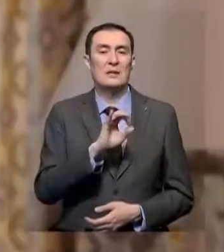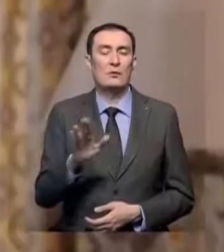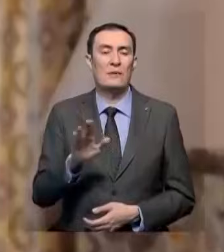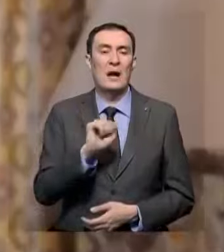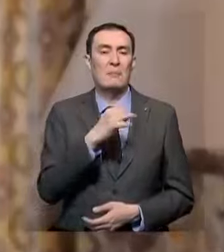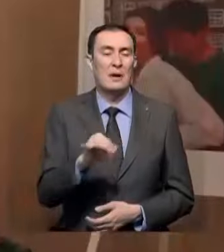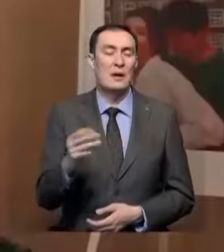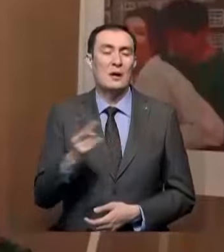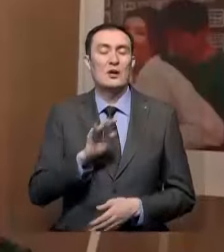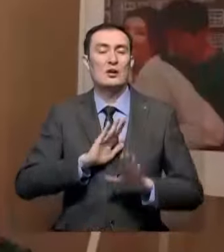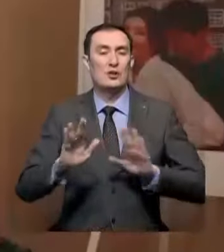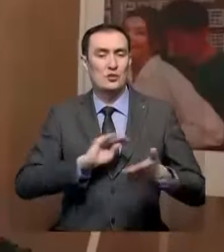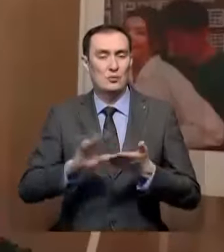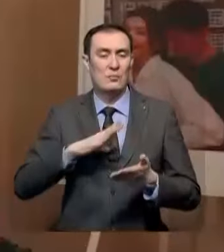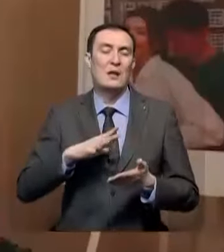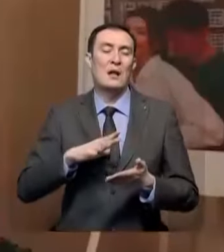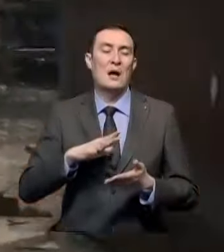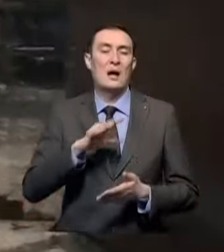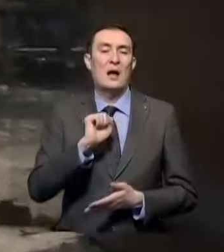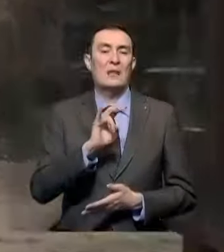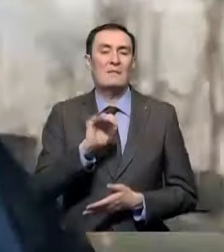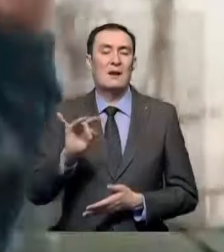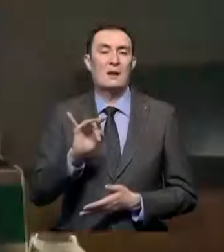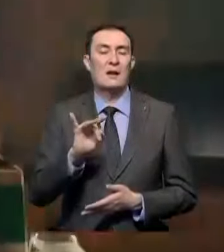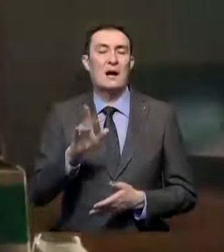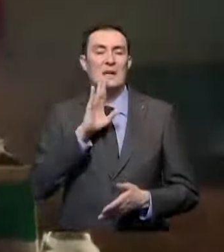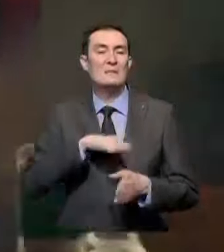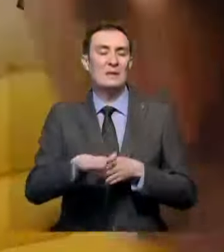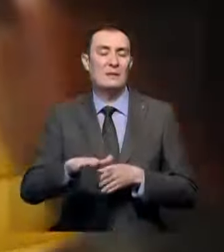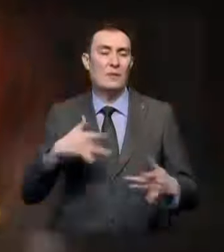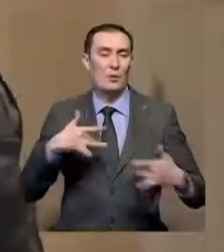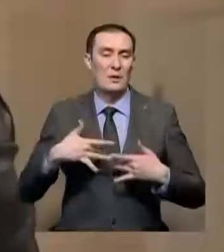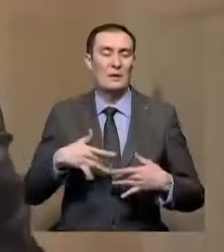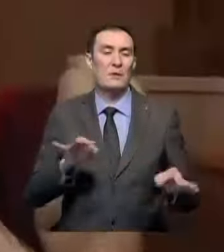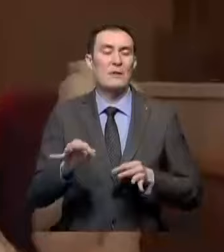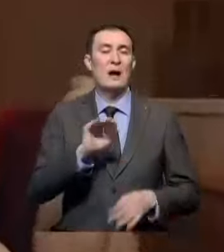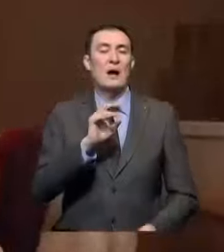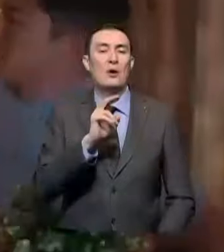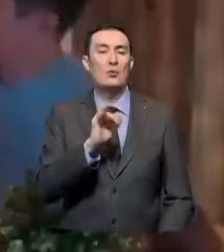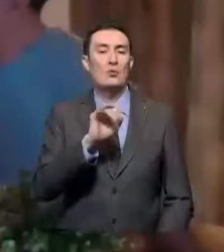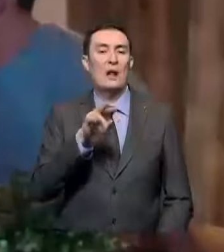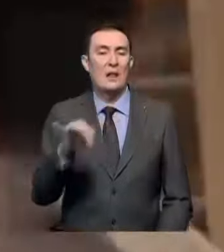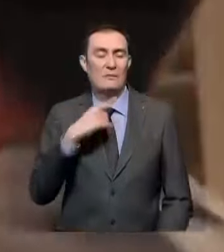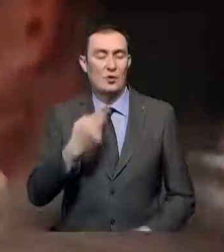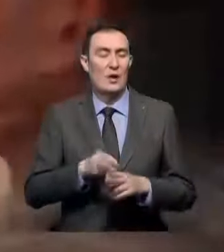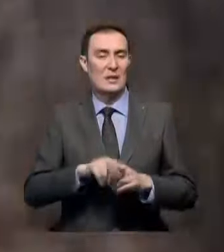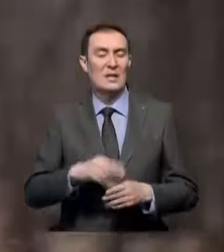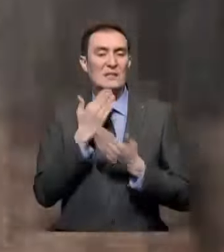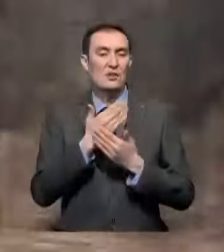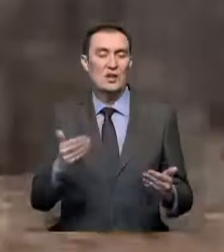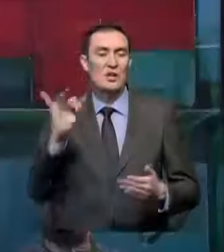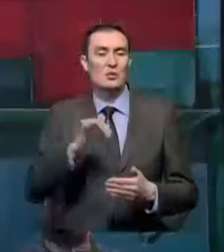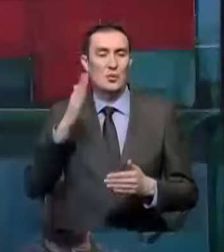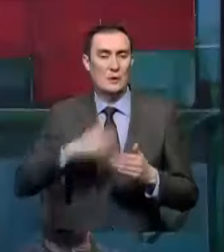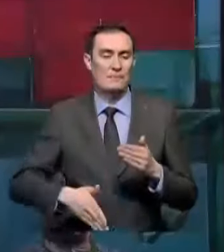Олжас Абай. Режиссером картины стал Анвар Матжанов. Исполнительница главной роли и продюсер картины Куралай Анарбекова отметила, что это завершение всей